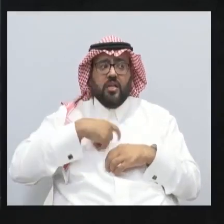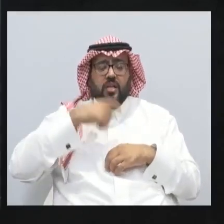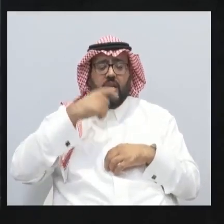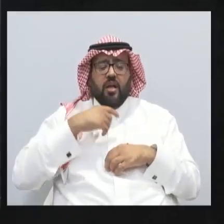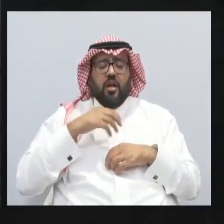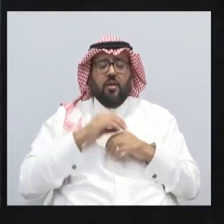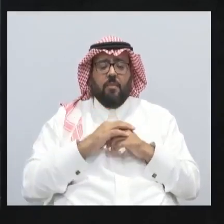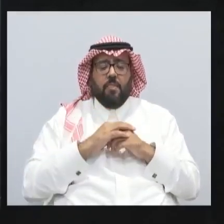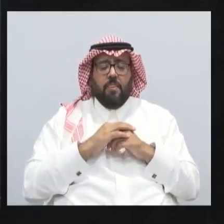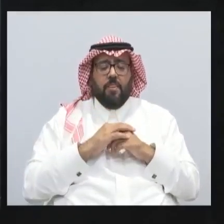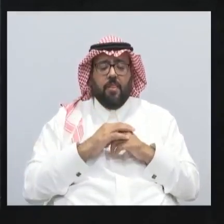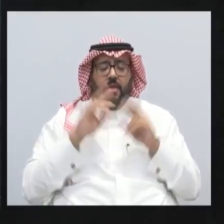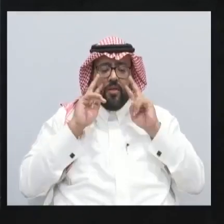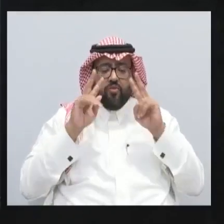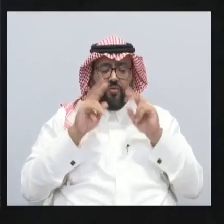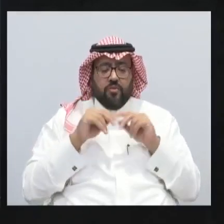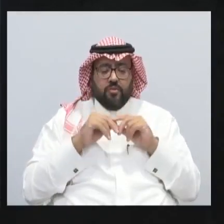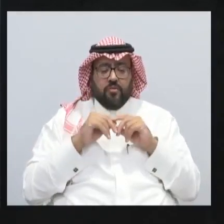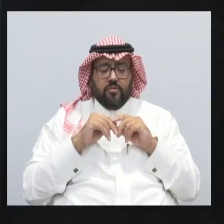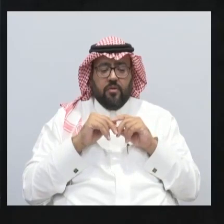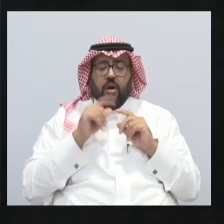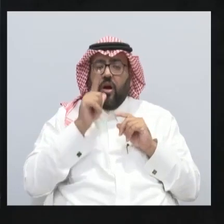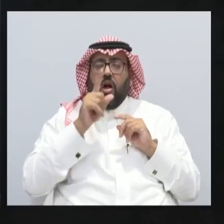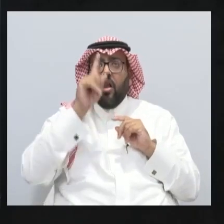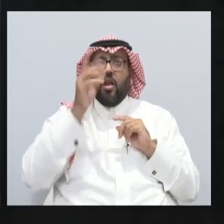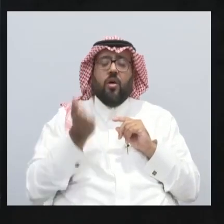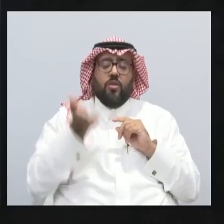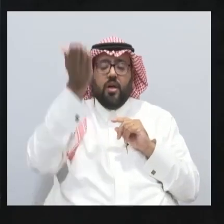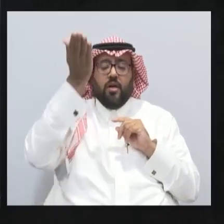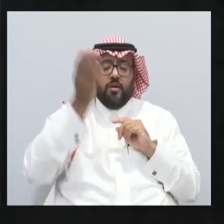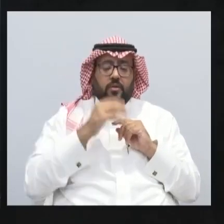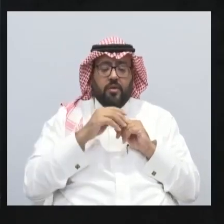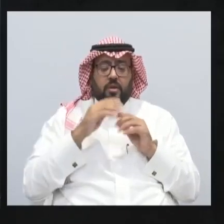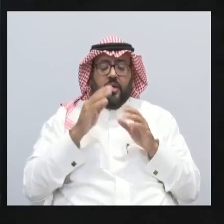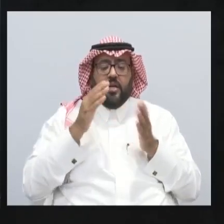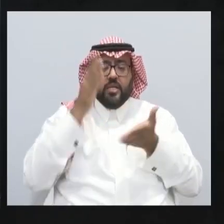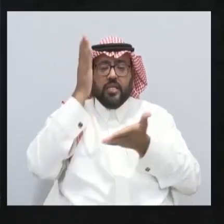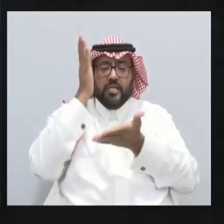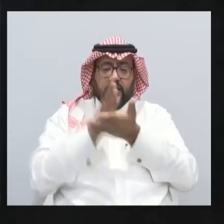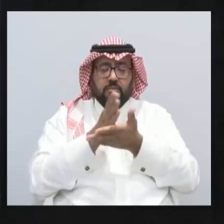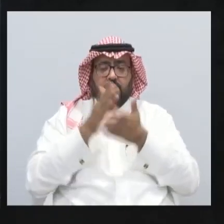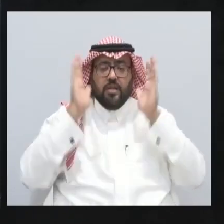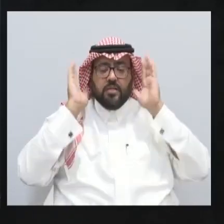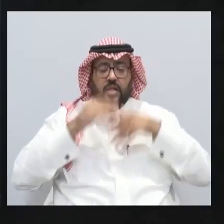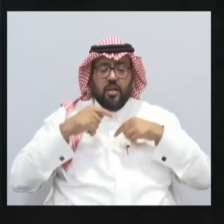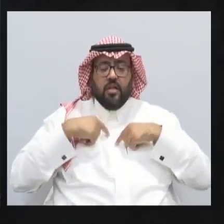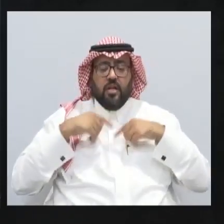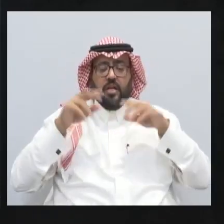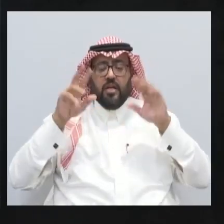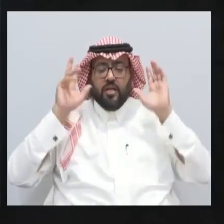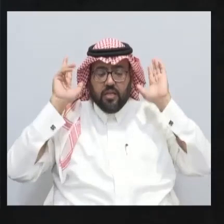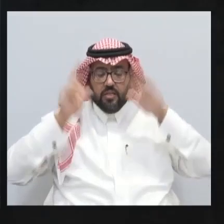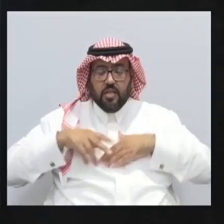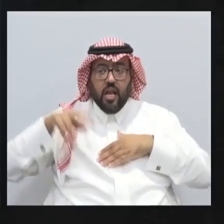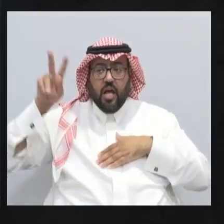تبين هذا الامر تاملوا هذا الحديث القدسي قال الله جل وعلا قسمت الصلاه بيني وبين عبدي والصلاه هنا معناها